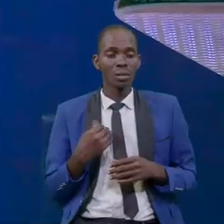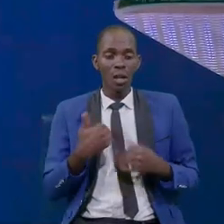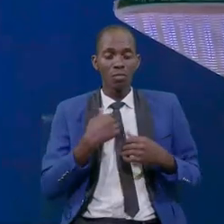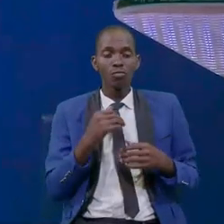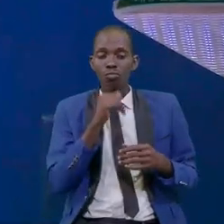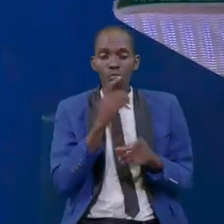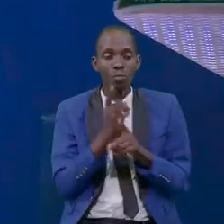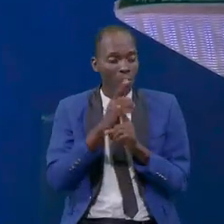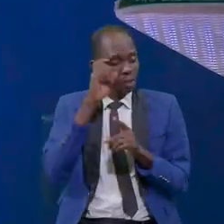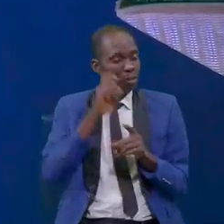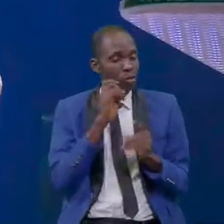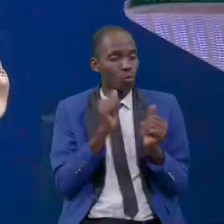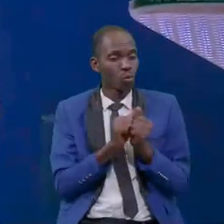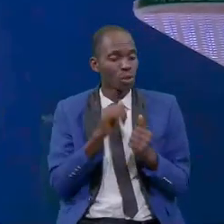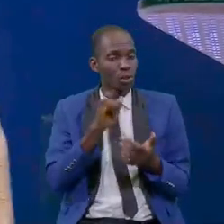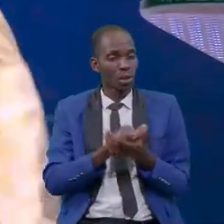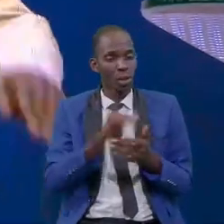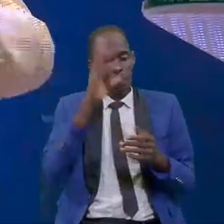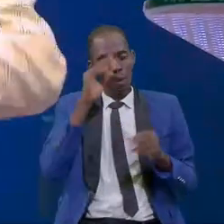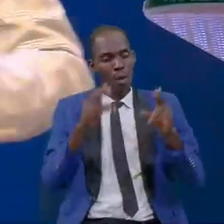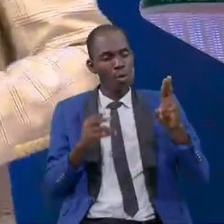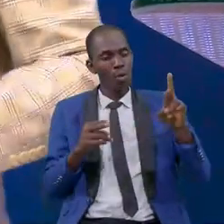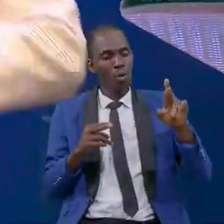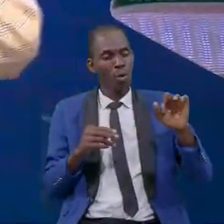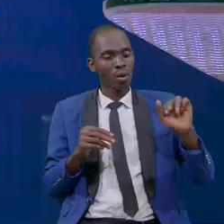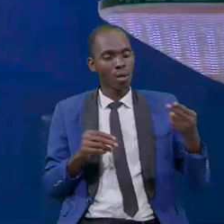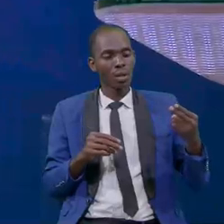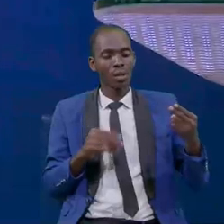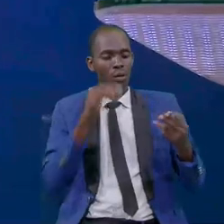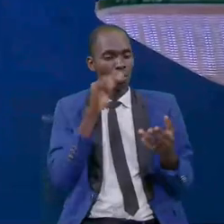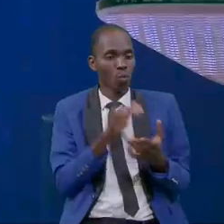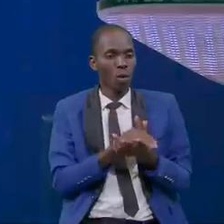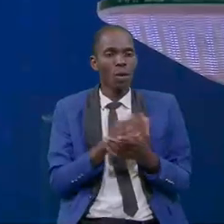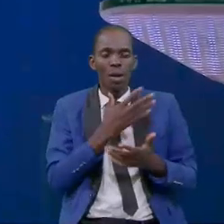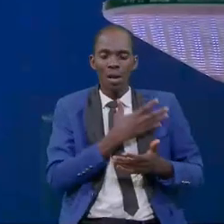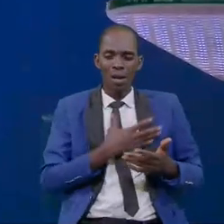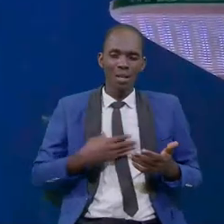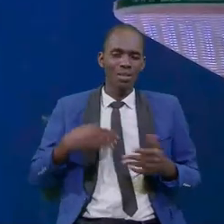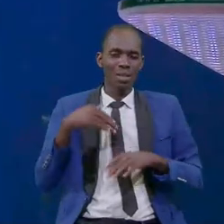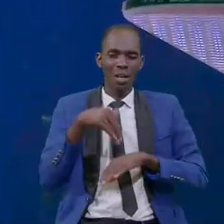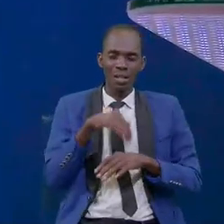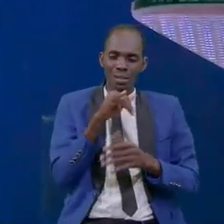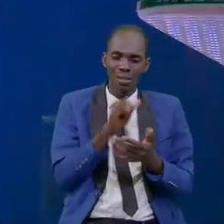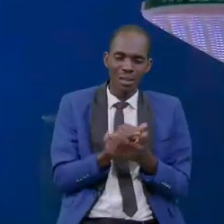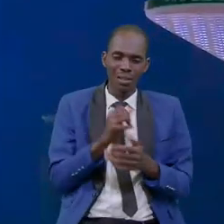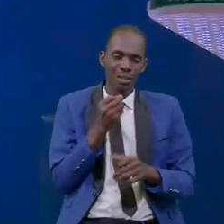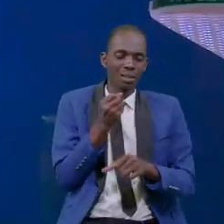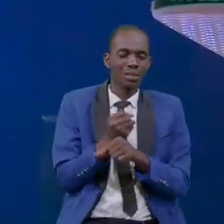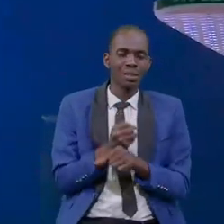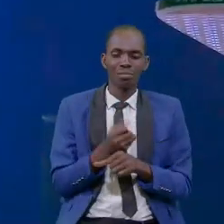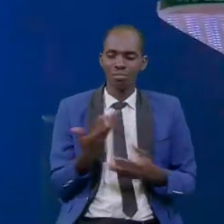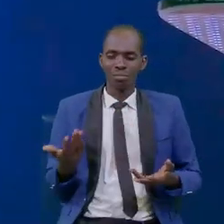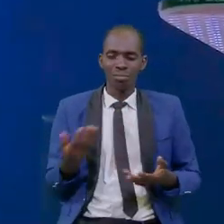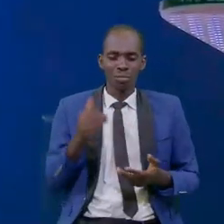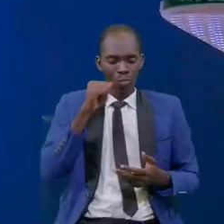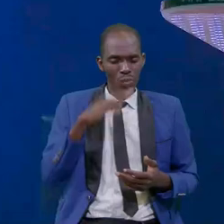Elle est toujours à l'état d'être fécondes, il y a des gens